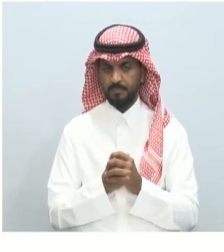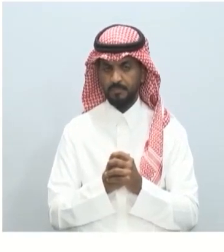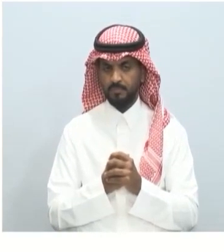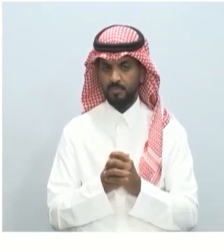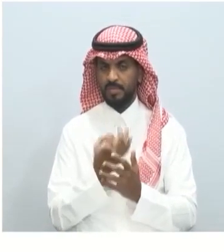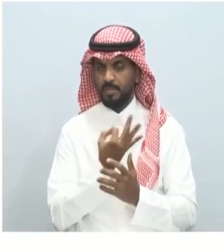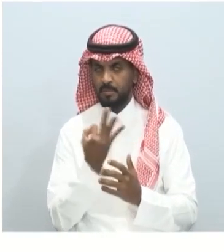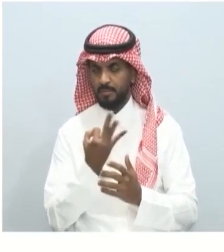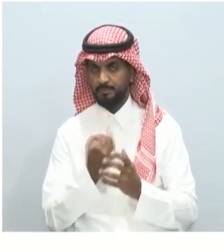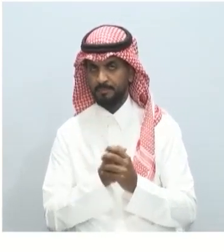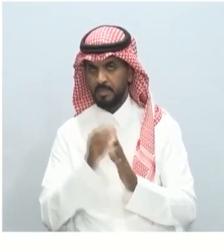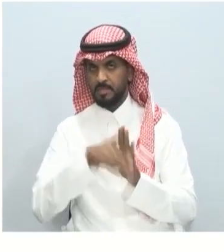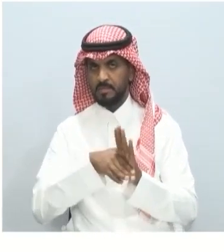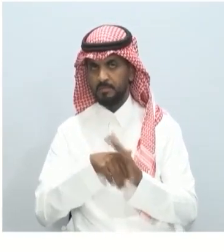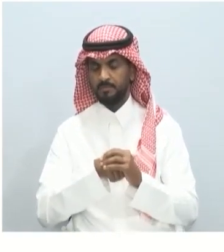تكمله